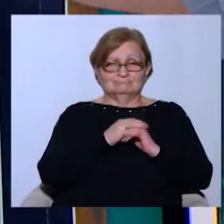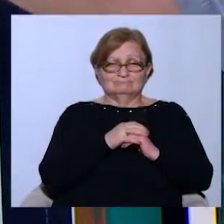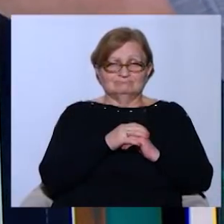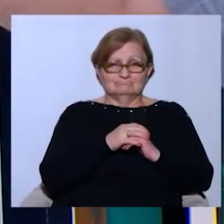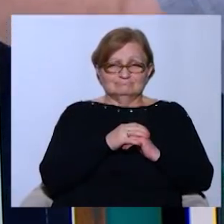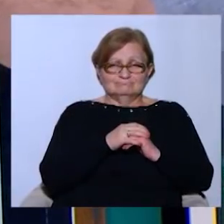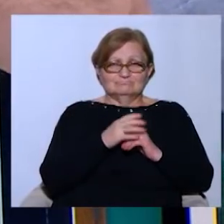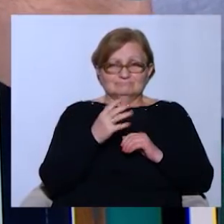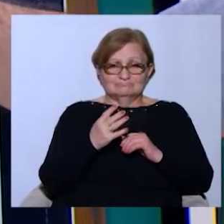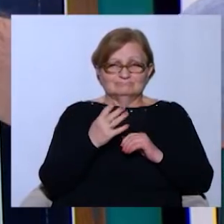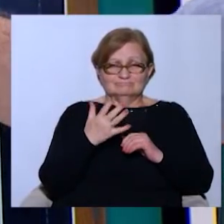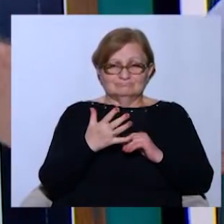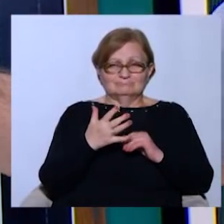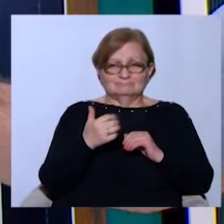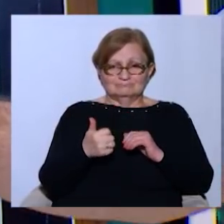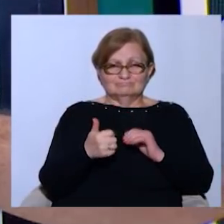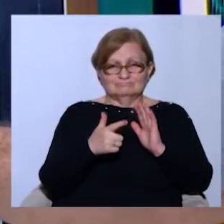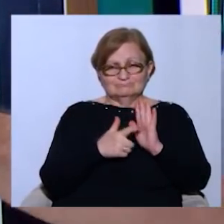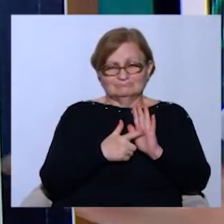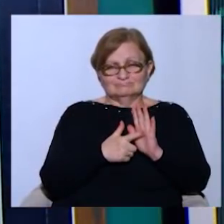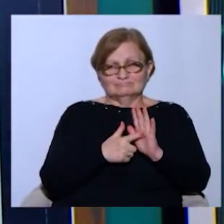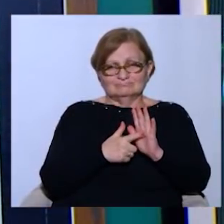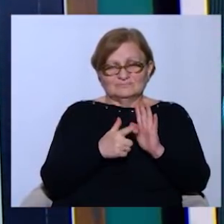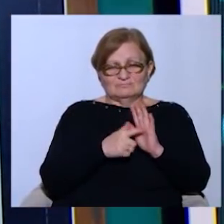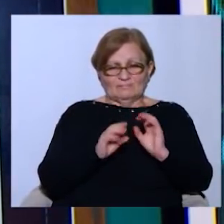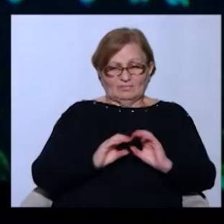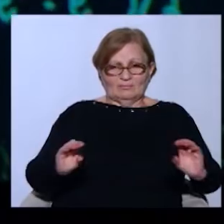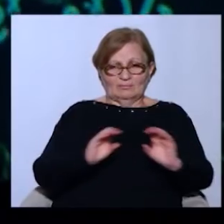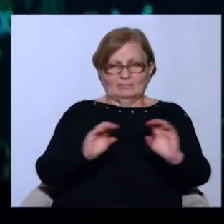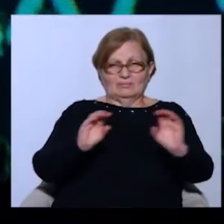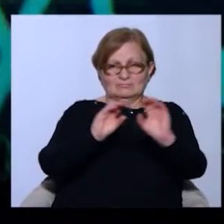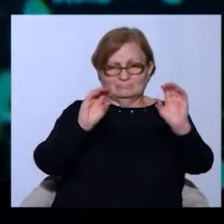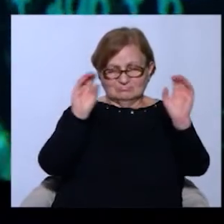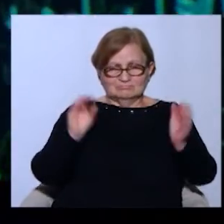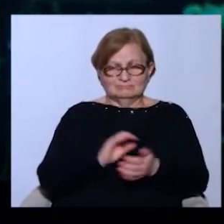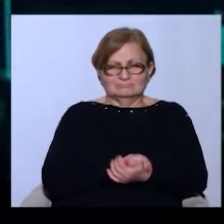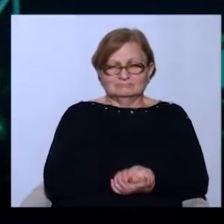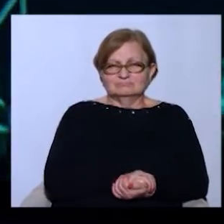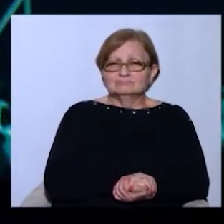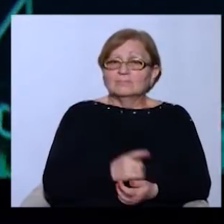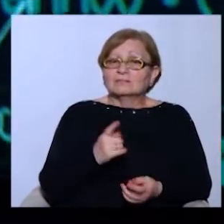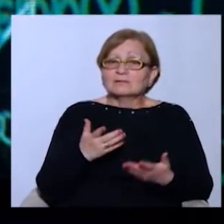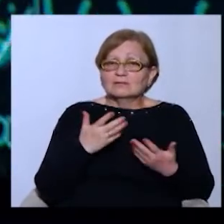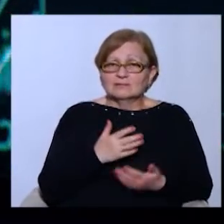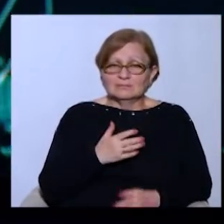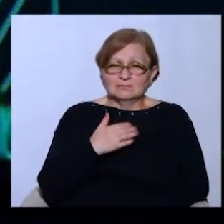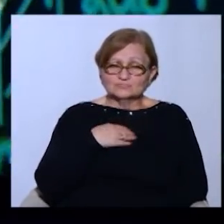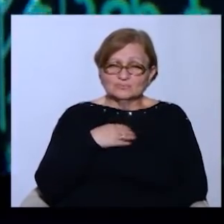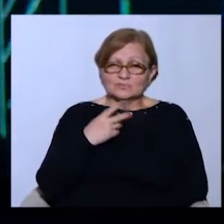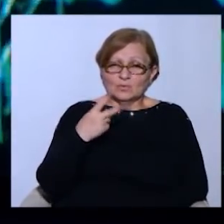1 2 3 4 5 6 7 ფენა გვაქვს ასეთი. ესე იგი, ჩვენი